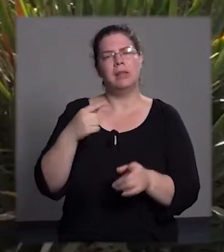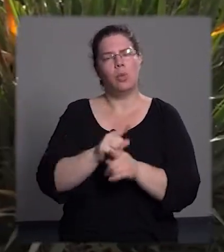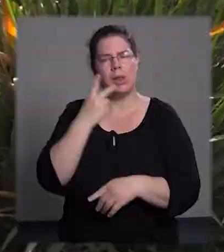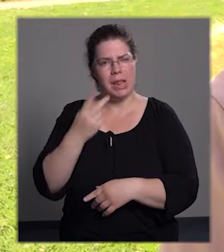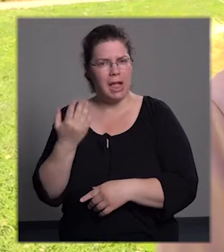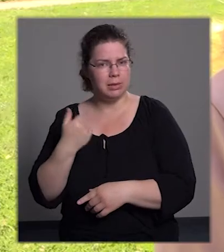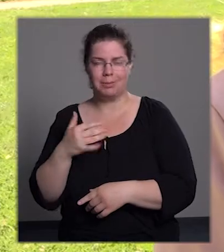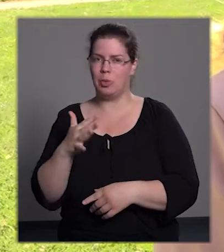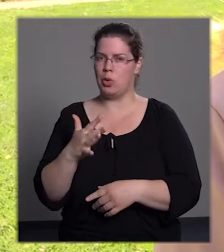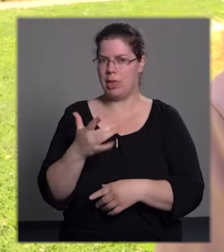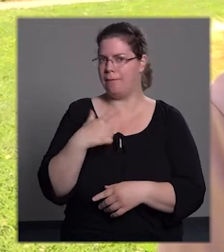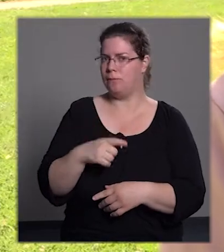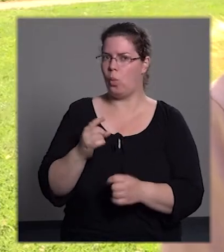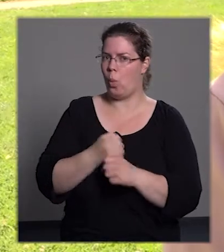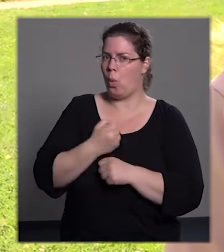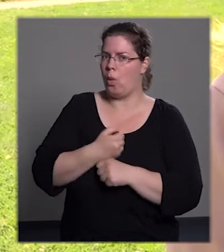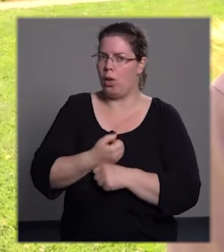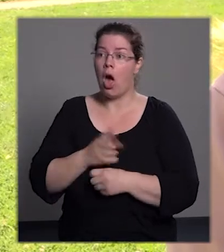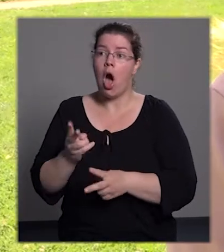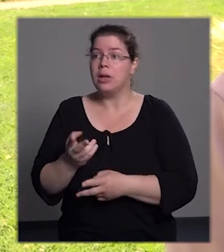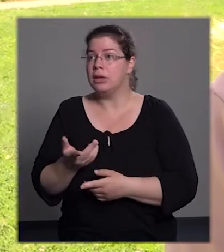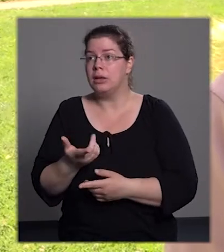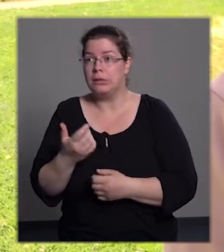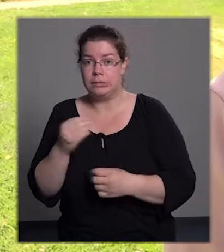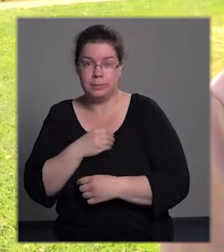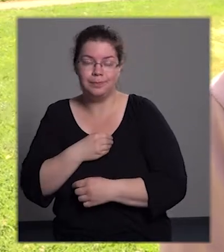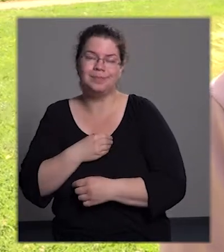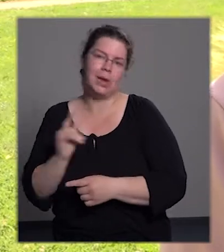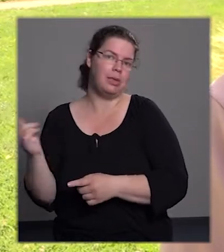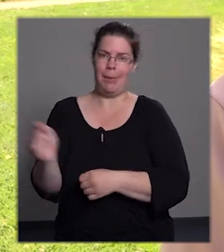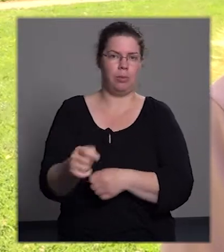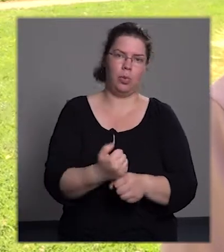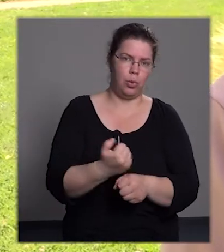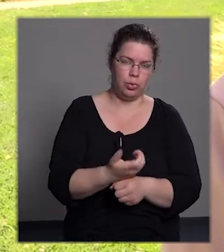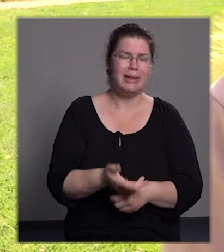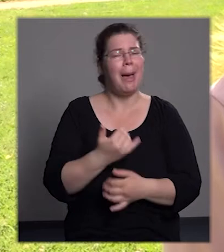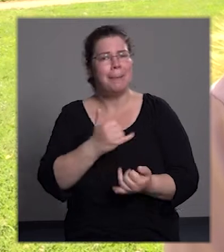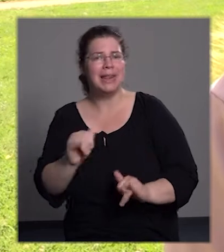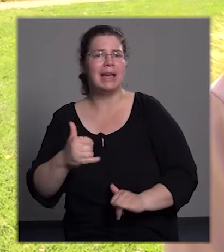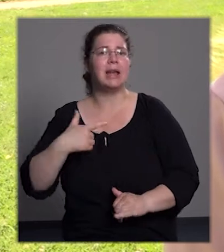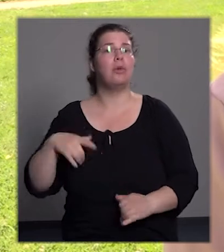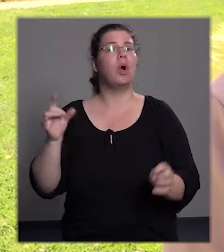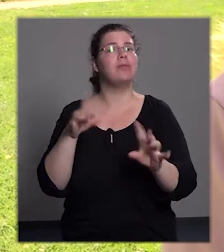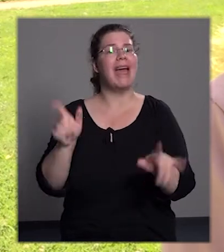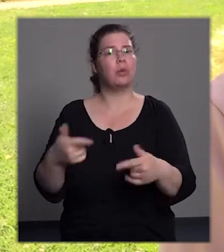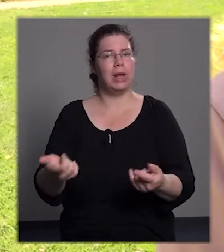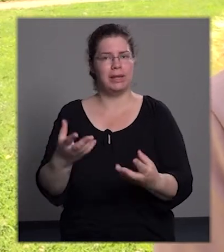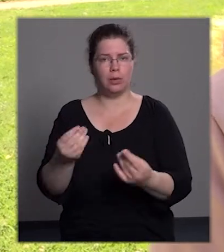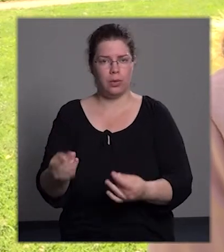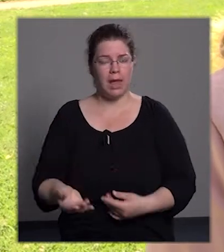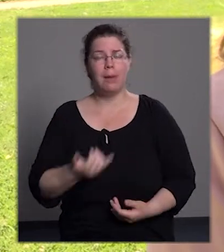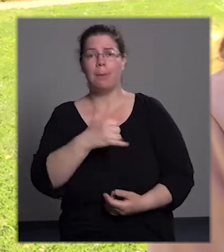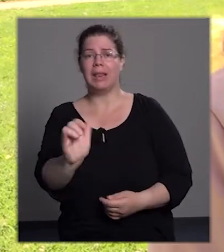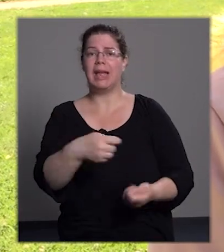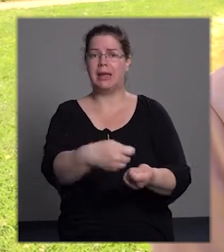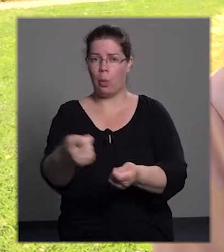volt aggodalma, az nem jött el dolgozni. De mindenkinek volt fertőtlenítőszere, tehát mindenkinek